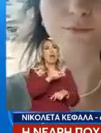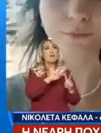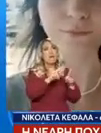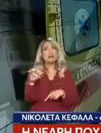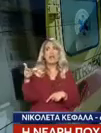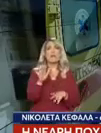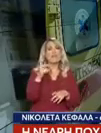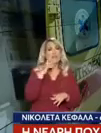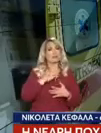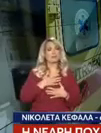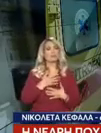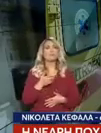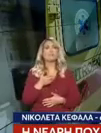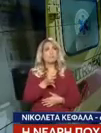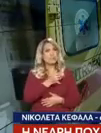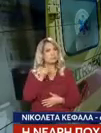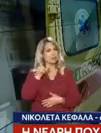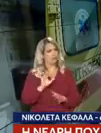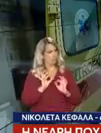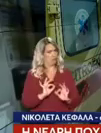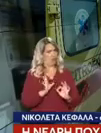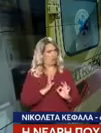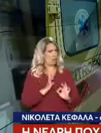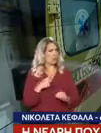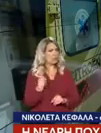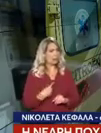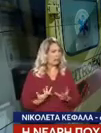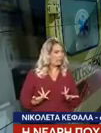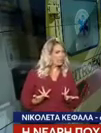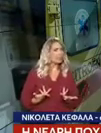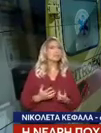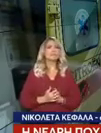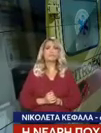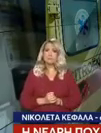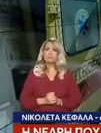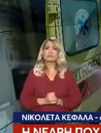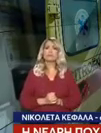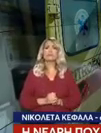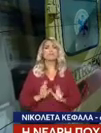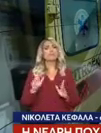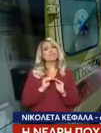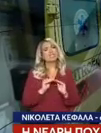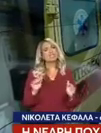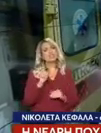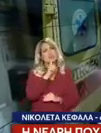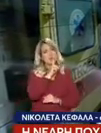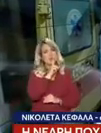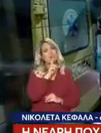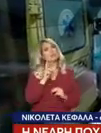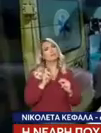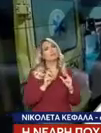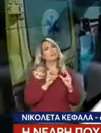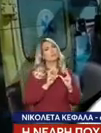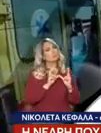Πείτε μας λίγο πώς ήταν, πώς φερόταν. Ήταν ένας φυσιολογικός άνθρωπος? Ήταν ένας ήρεμος άνθρωπος, μιλούσε εδώ πέρα